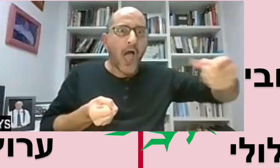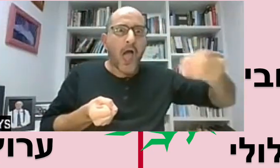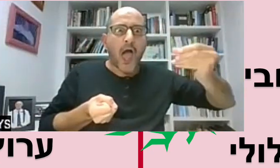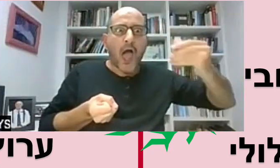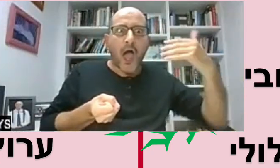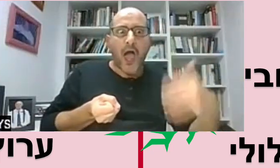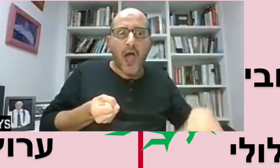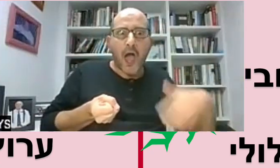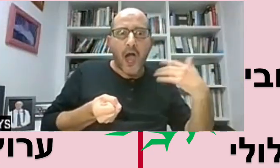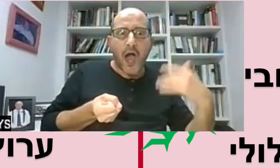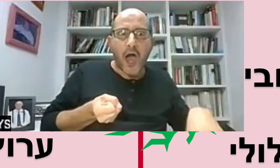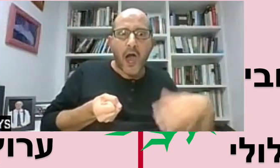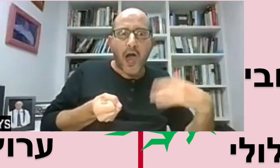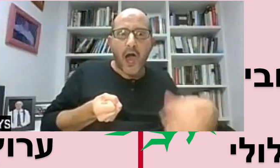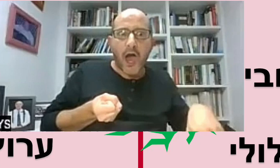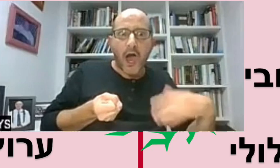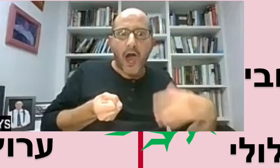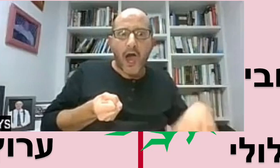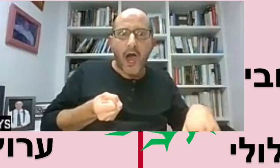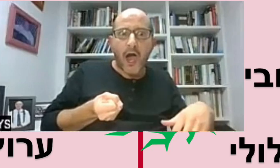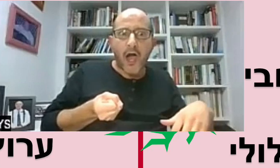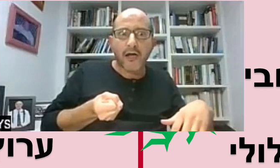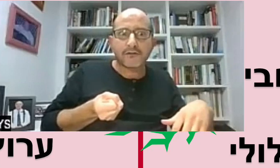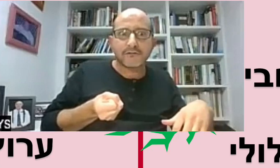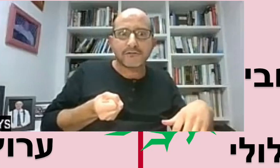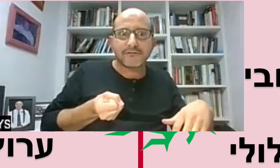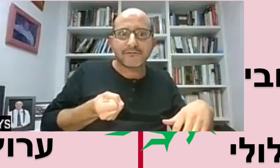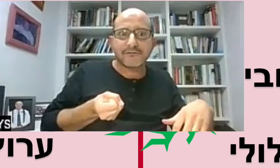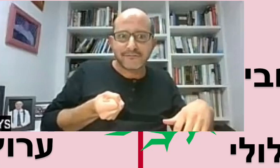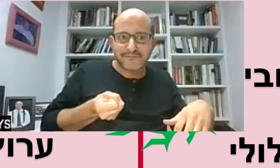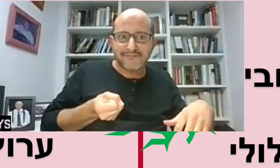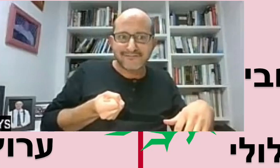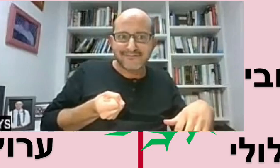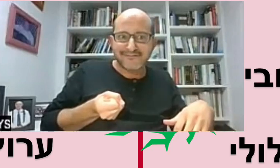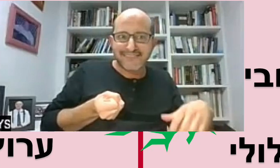התיק, הייתי המום כמה כסף יש.